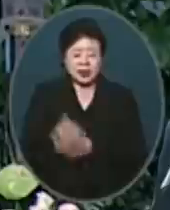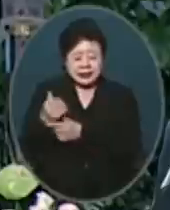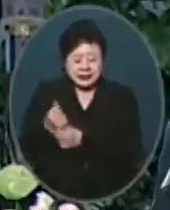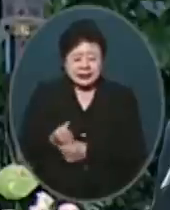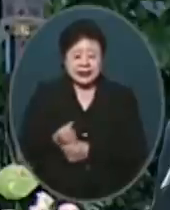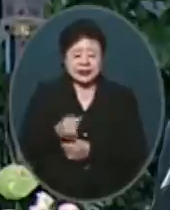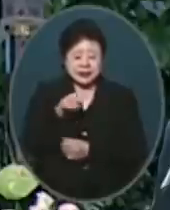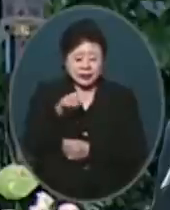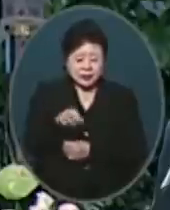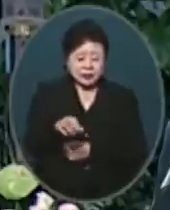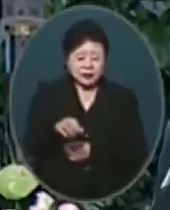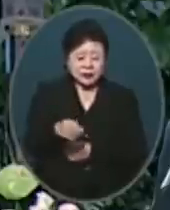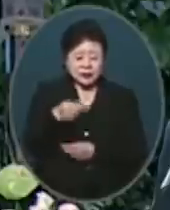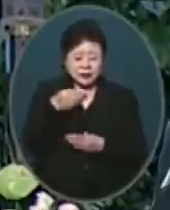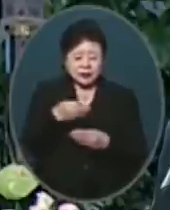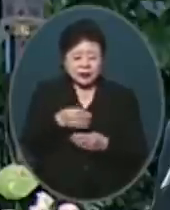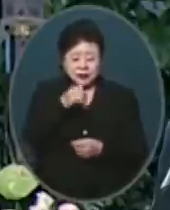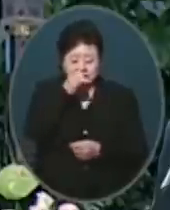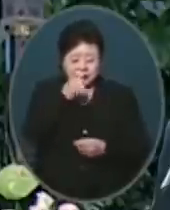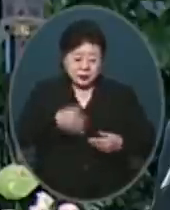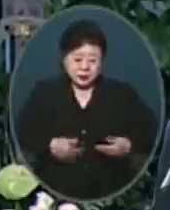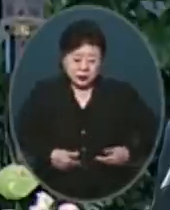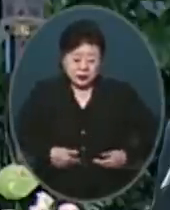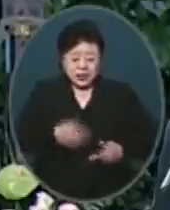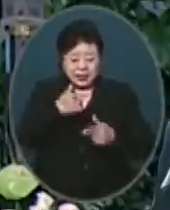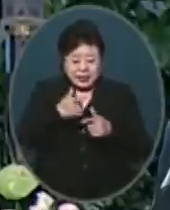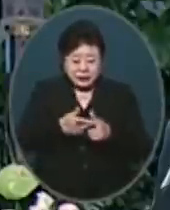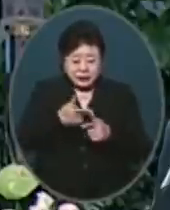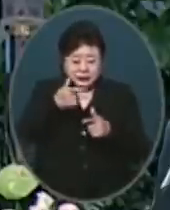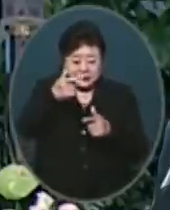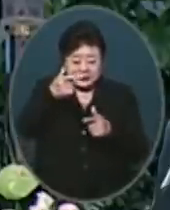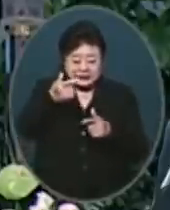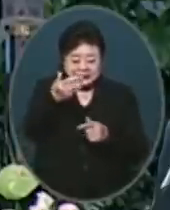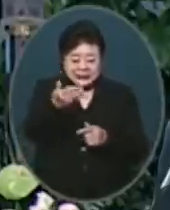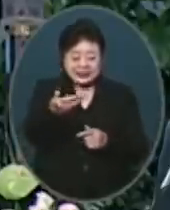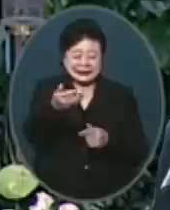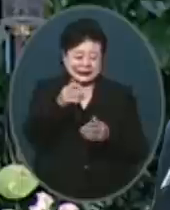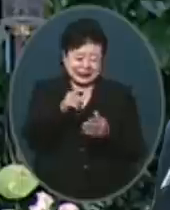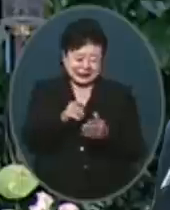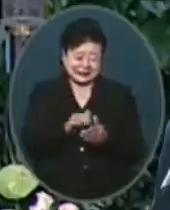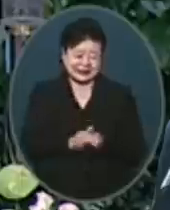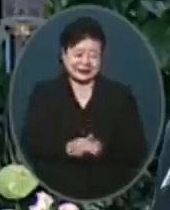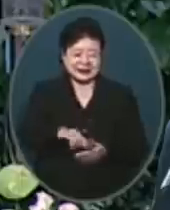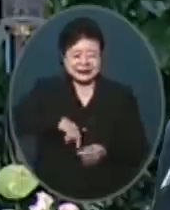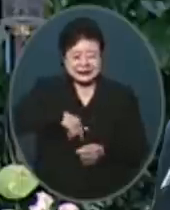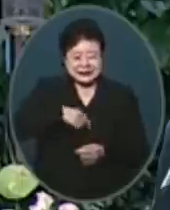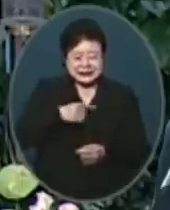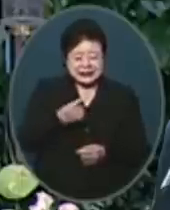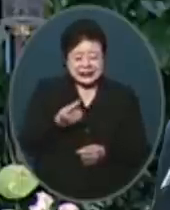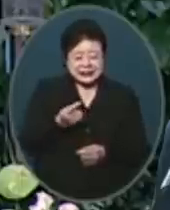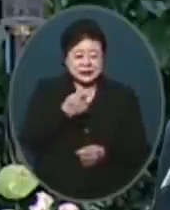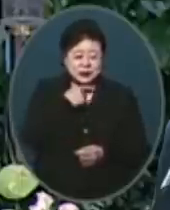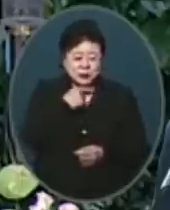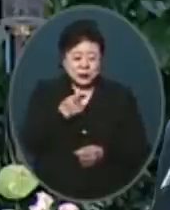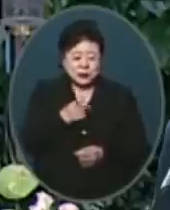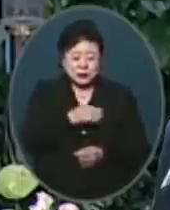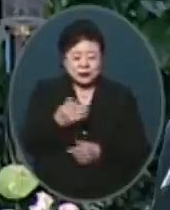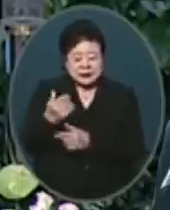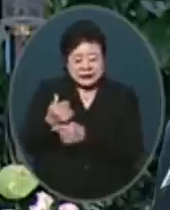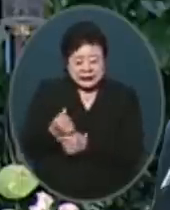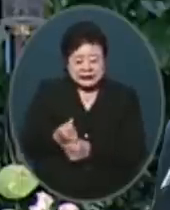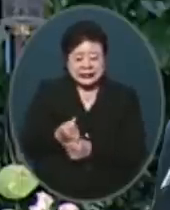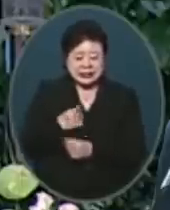있는 벽이 필요합니다. 예수님은 당신이 자진하여 우리의 의지할 수